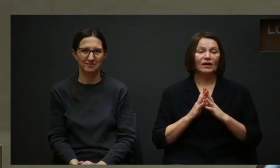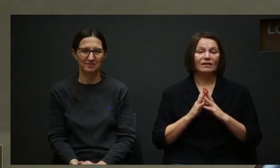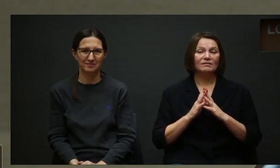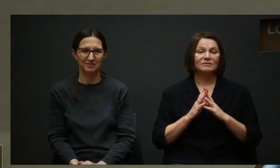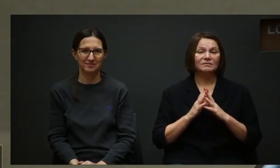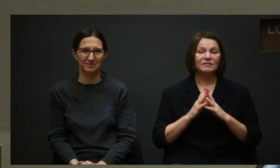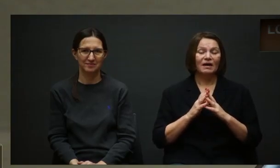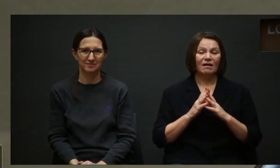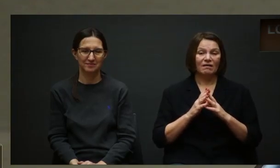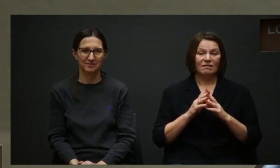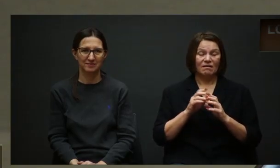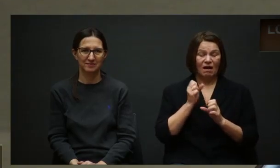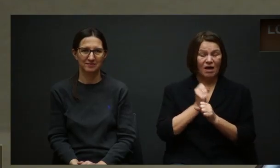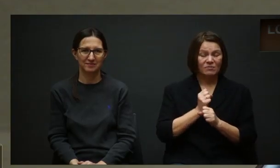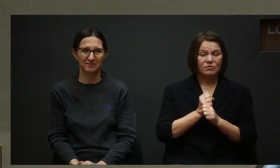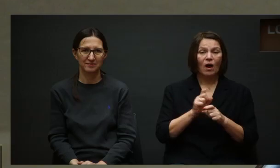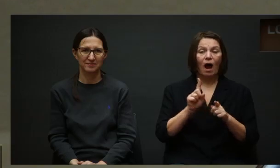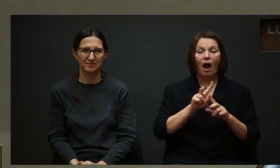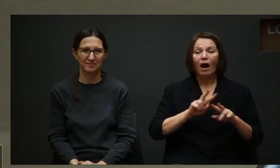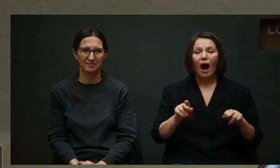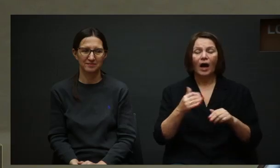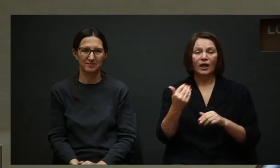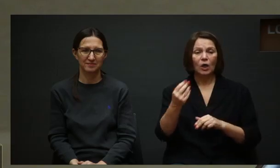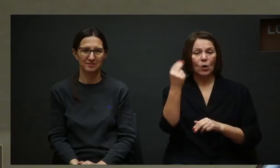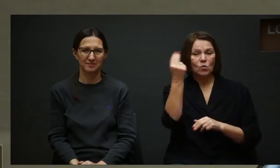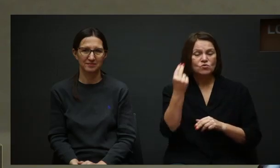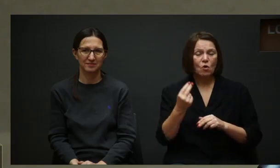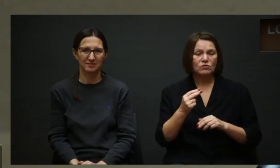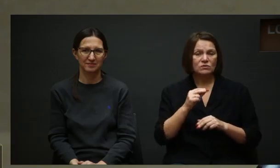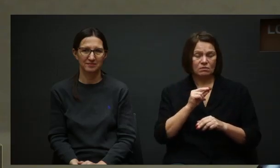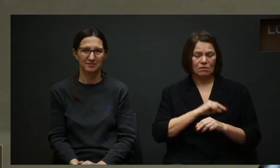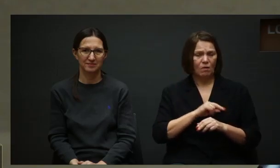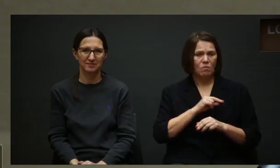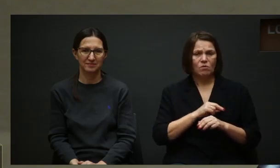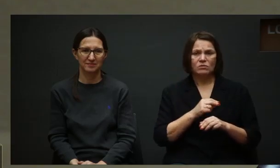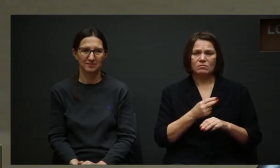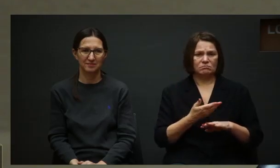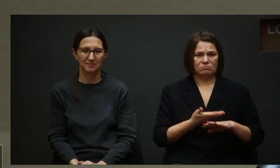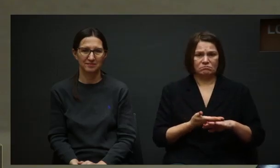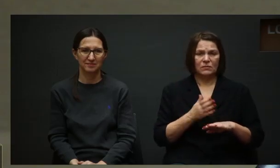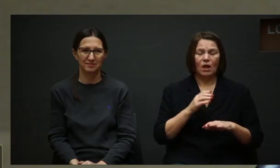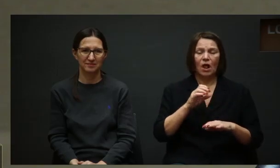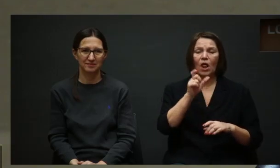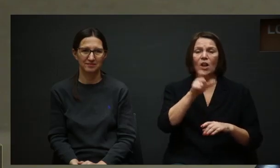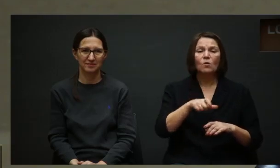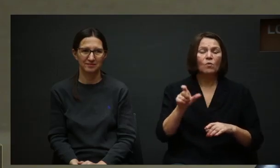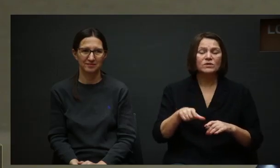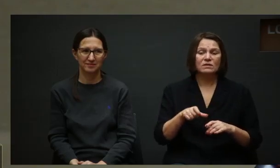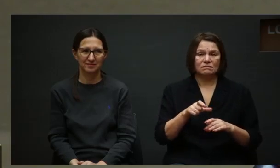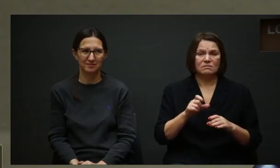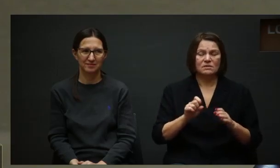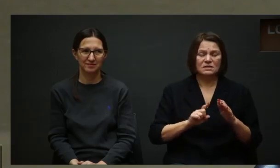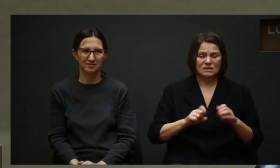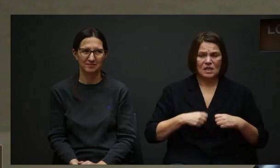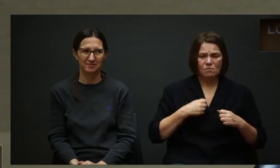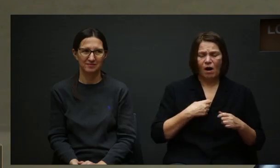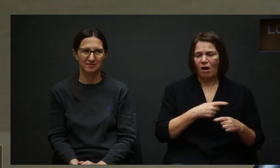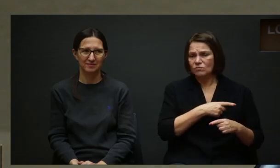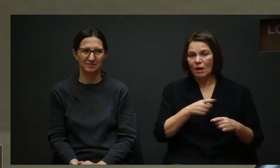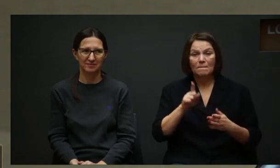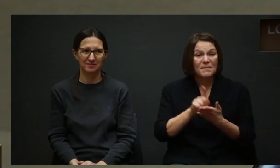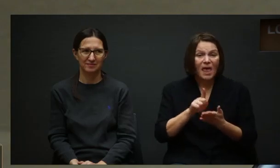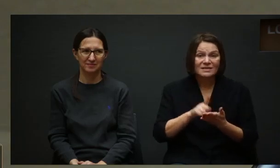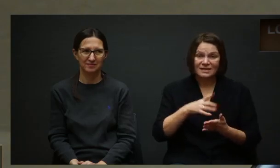архитектурное ремесло, как и художественное на самом деле, это такая работа, которой люди занимаются, пенсии у нас не бывает. Это как бы